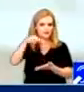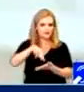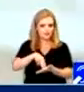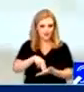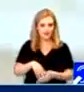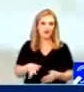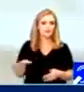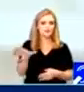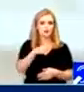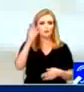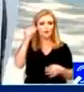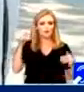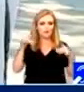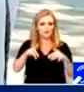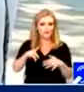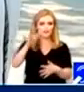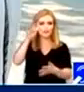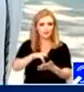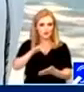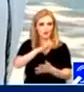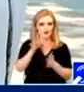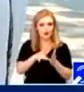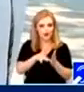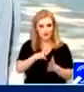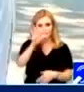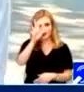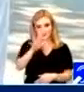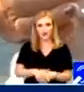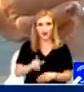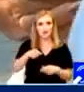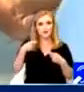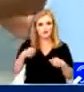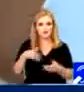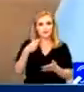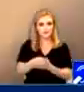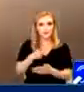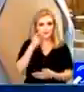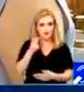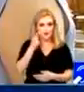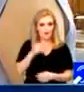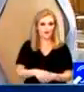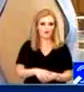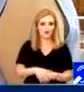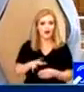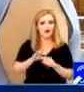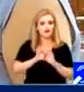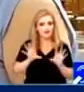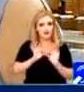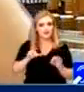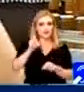zonele Republicii Moldova au venit la Târgul Mierii din centrul Chișinăului pentru a-și vinde produsele. Le pun la dispoziție